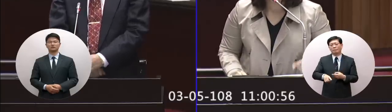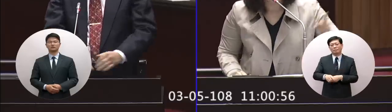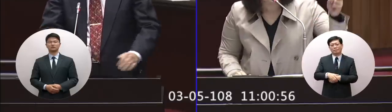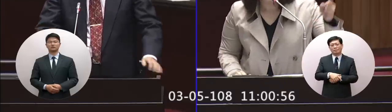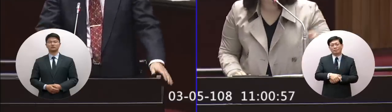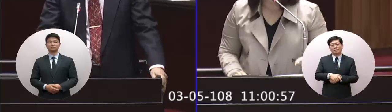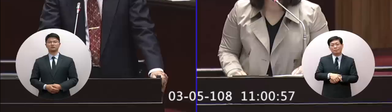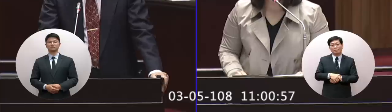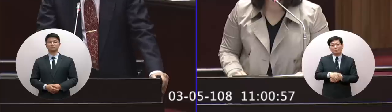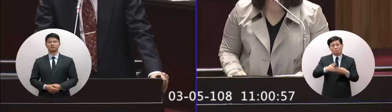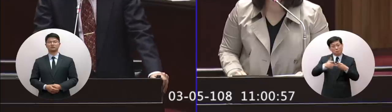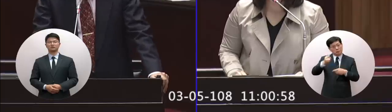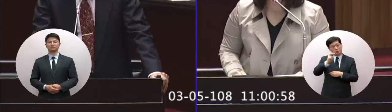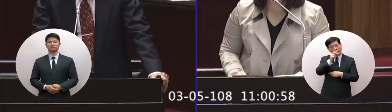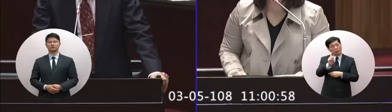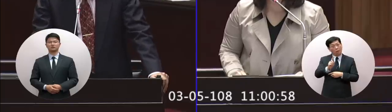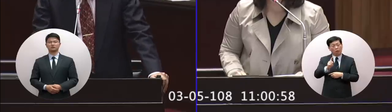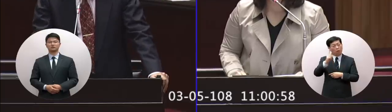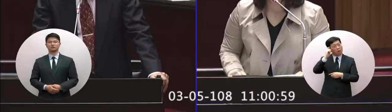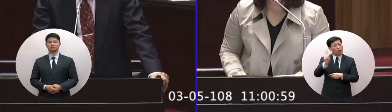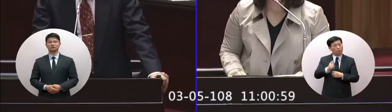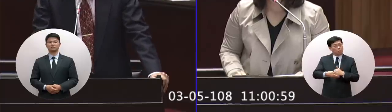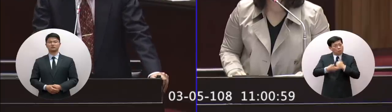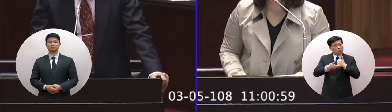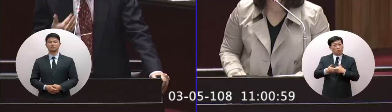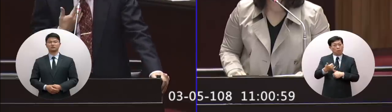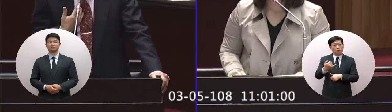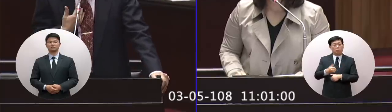哎，主委，你看那是什么意思？请你尊重一下好不好？